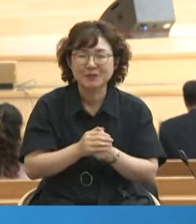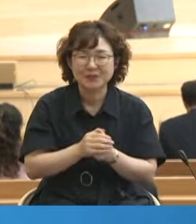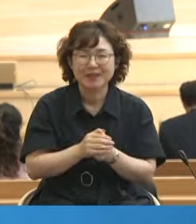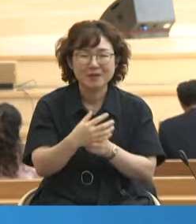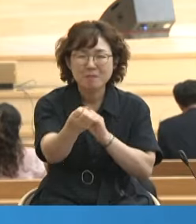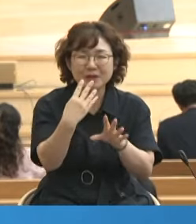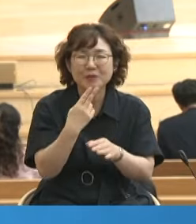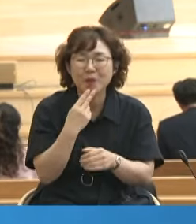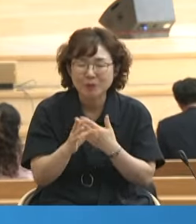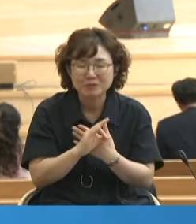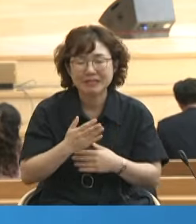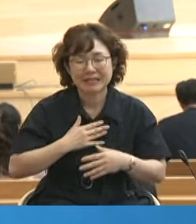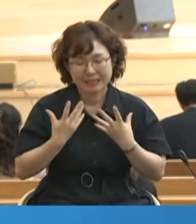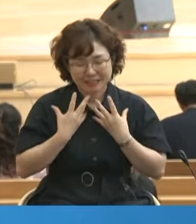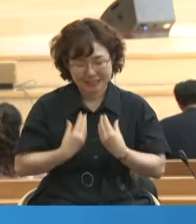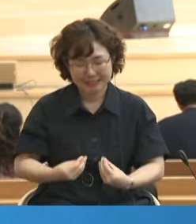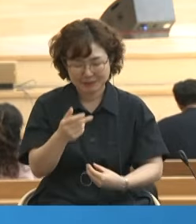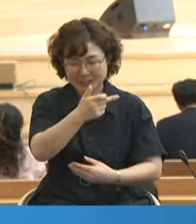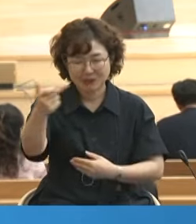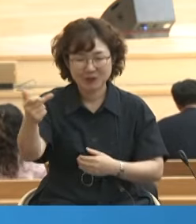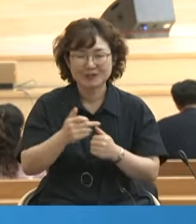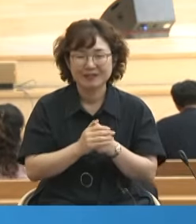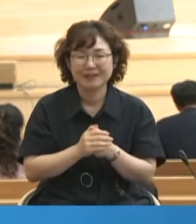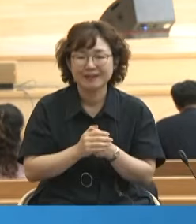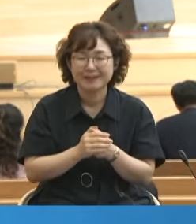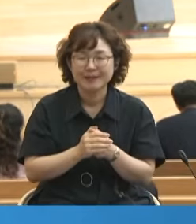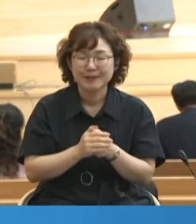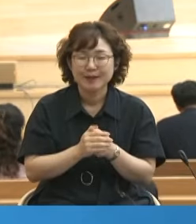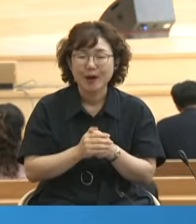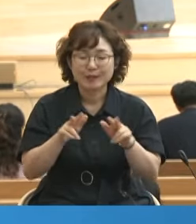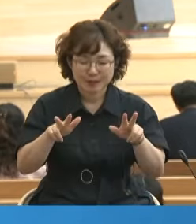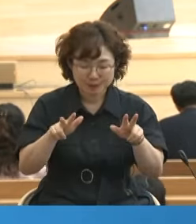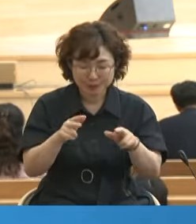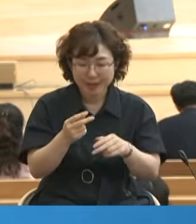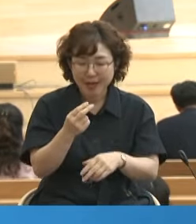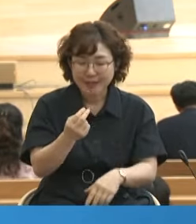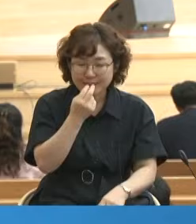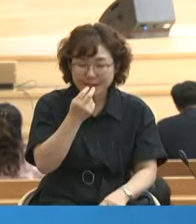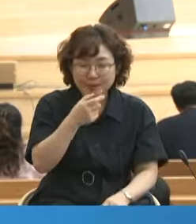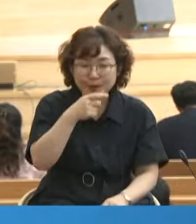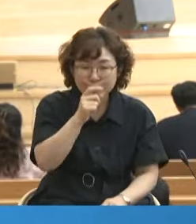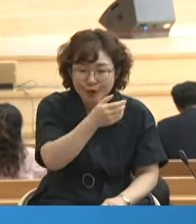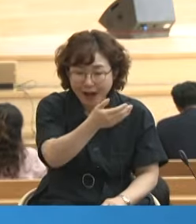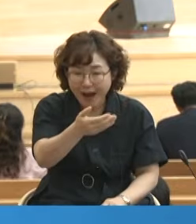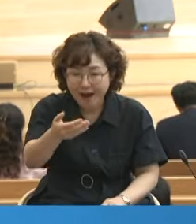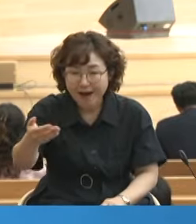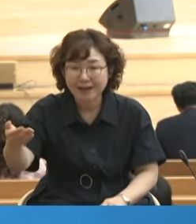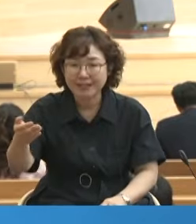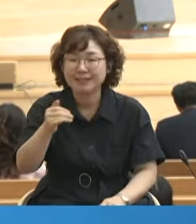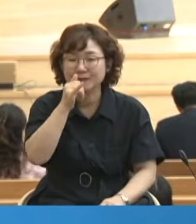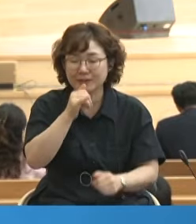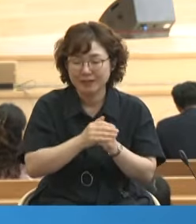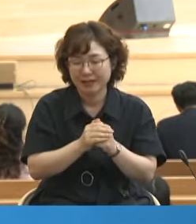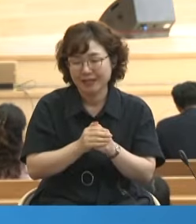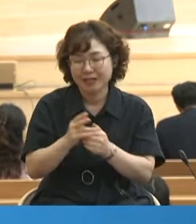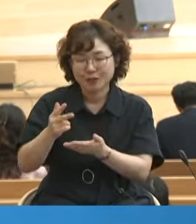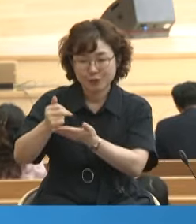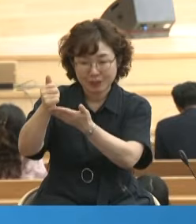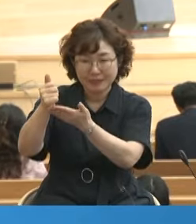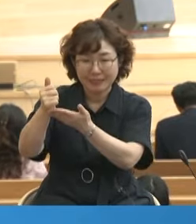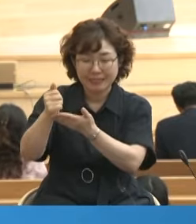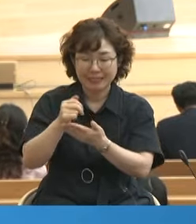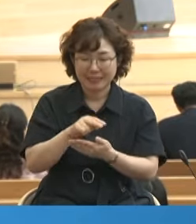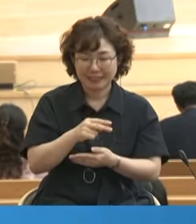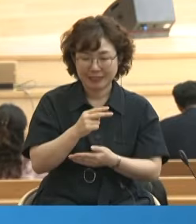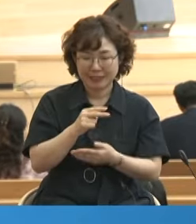반응을 안 하면 제가 그냥 낙심돼서, 이쯤 되면 생명수의 강, 우리 주님이 이 땅에 계실 때 뭐라고 말씀하셨습니까?